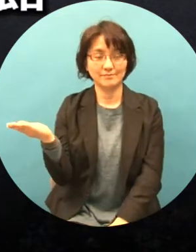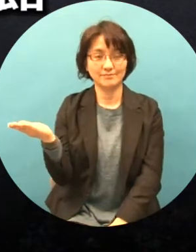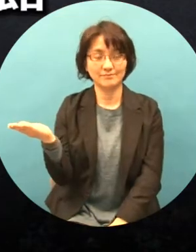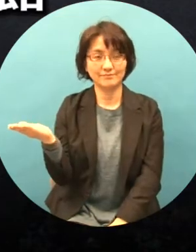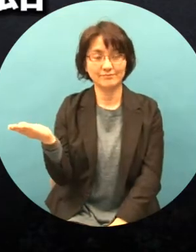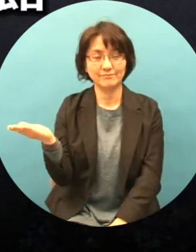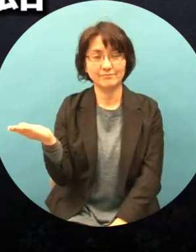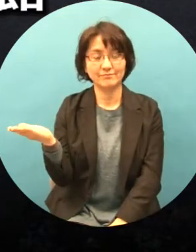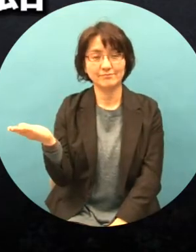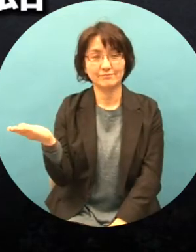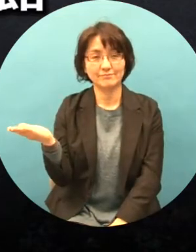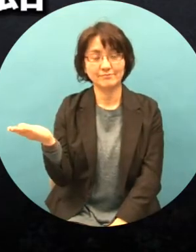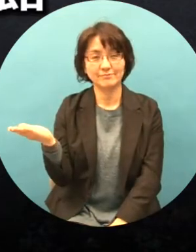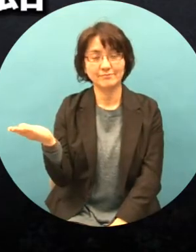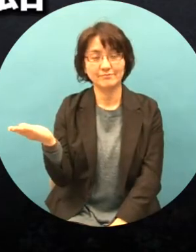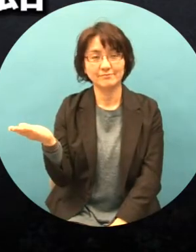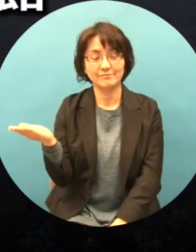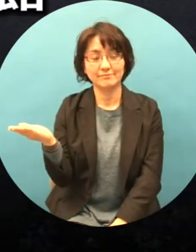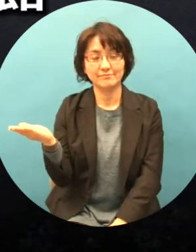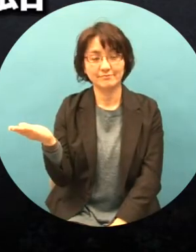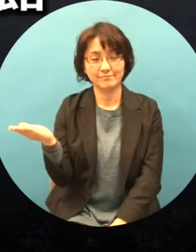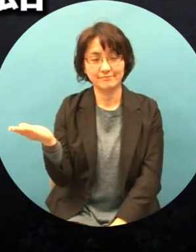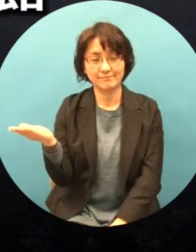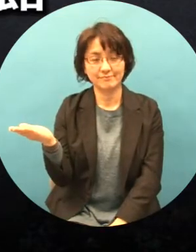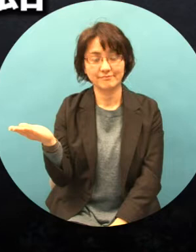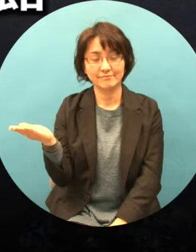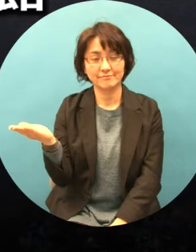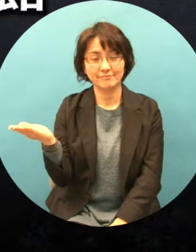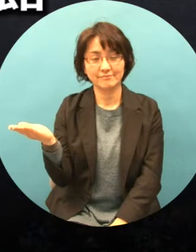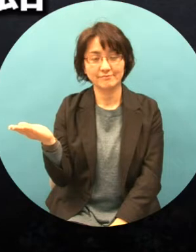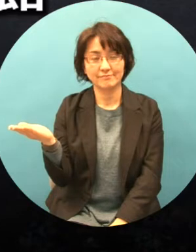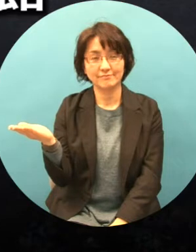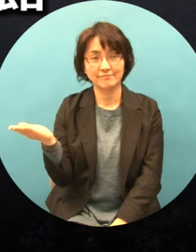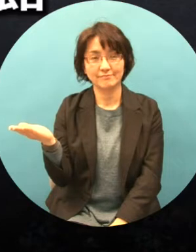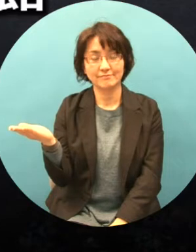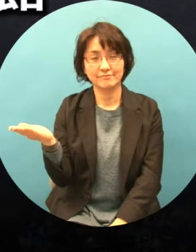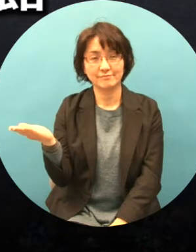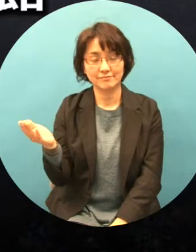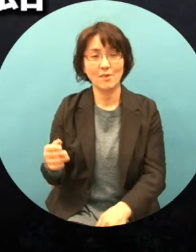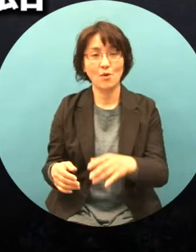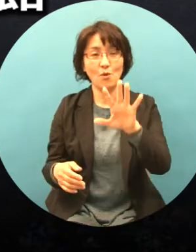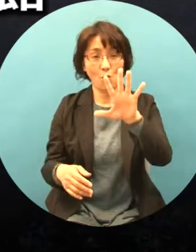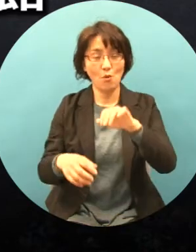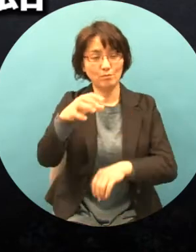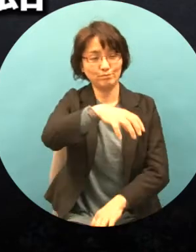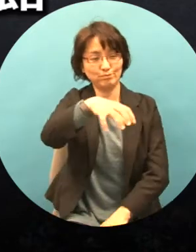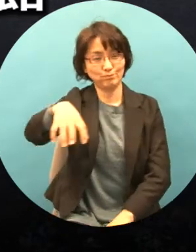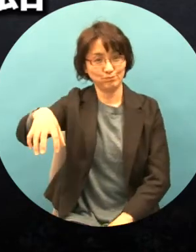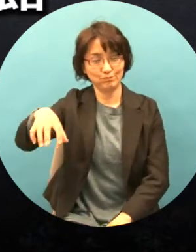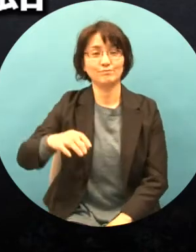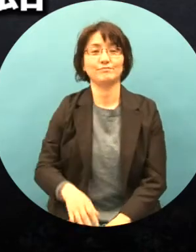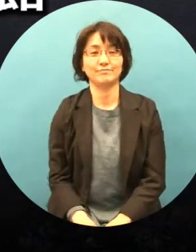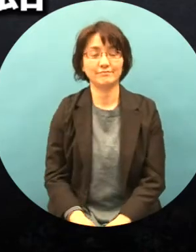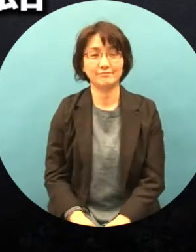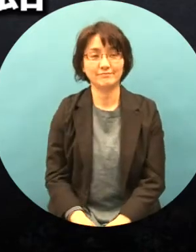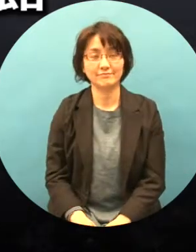館、高崎シティギャラリー、高崎電気館、シネマテイク高崎の5会場で開催いたします